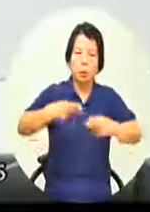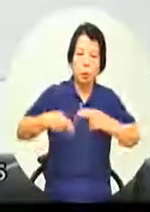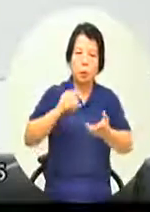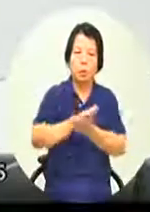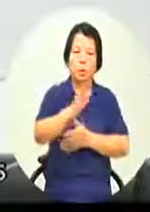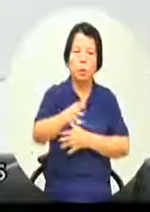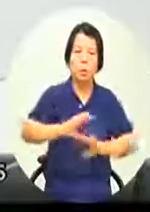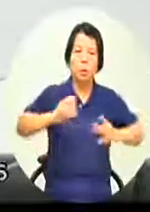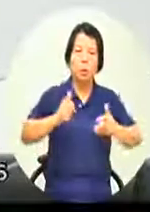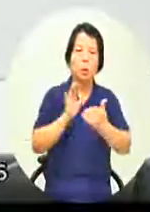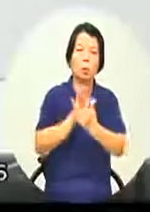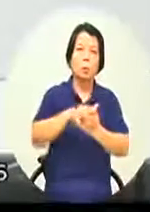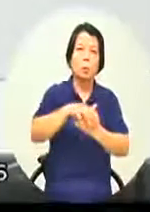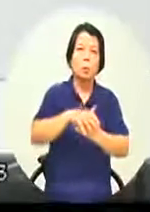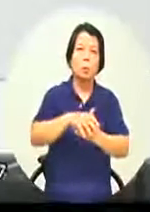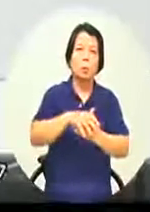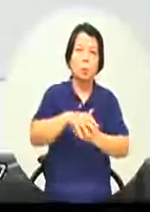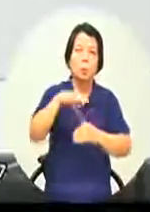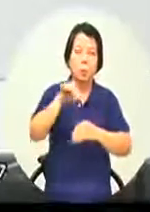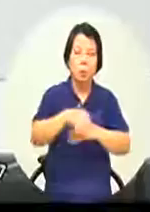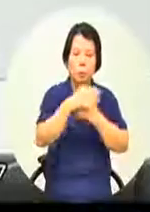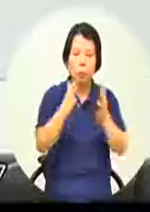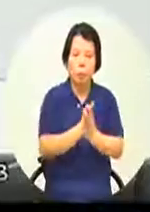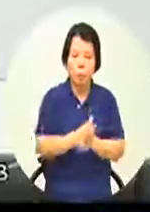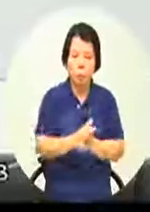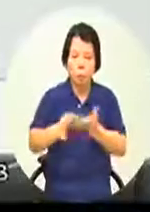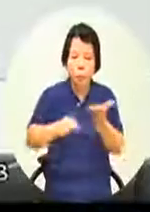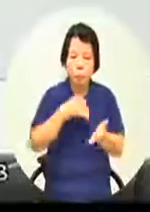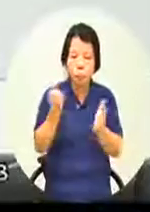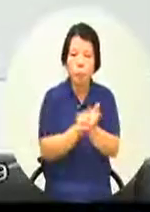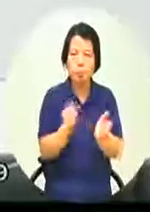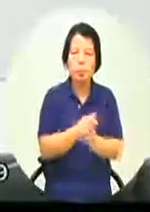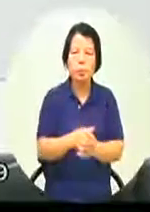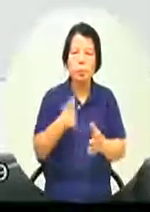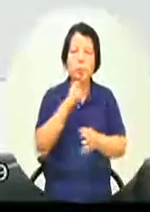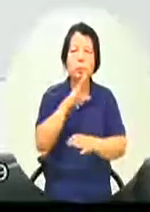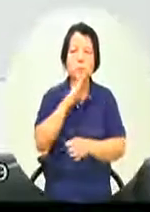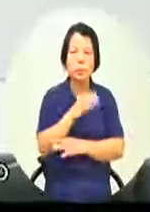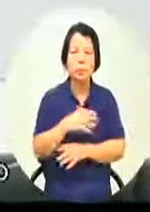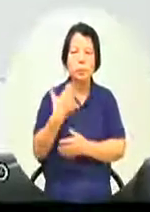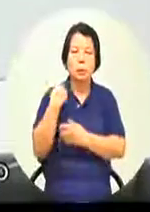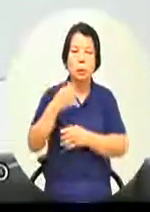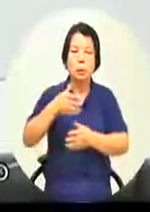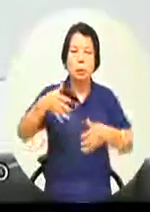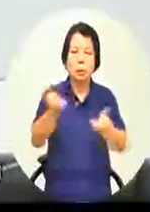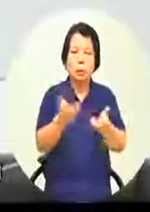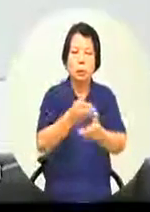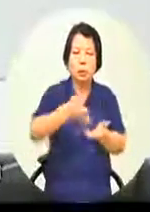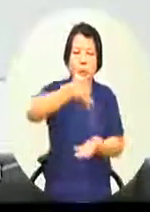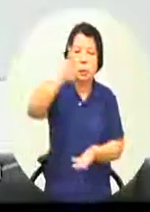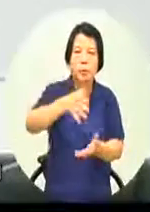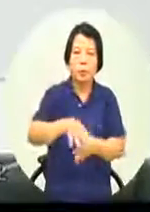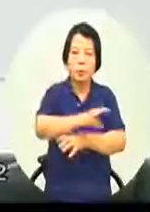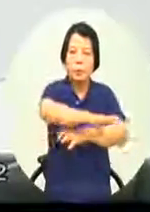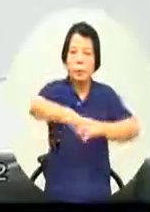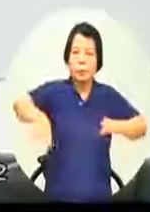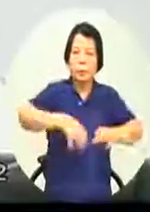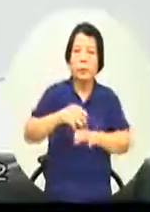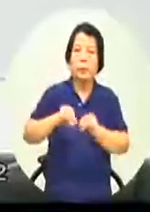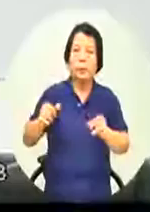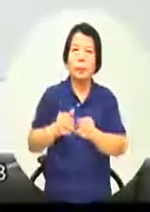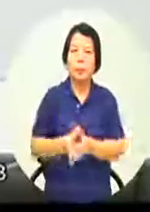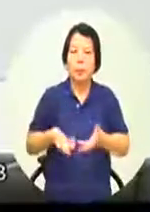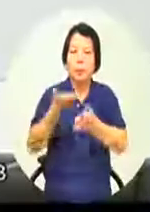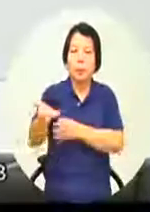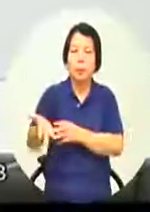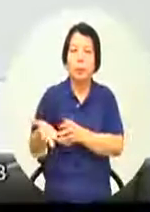防部如果把这个用地卖掉了，已经是住宅了，已经是建商要进去盖大楼或者是盖房子了。旁边这些土地还没有移拨给市政府，